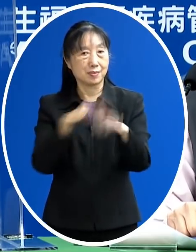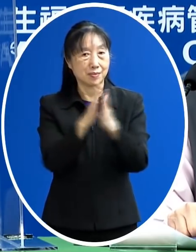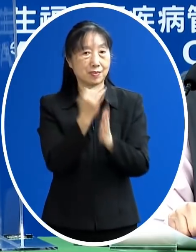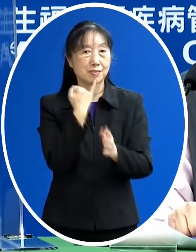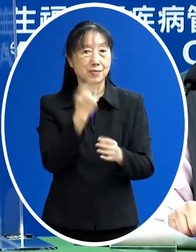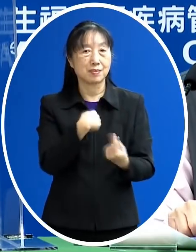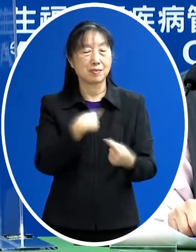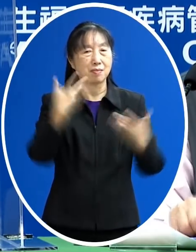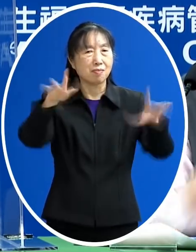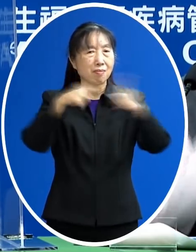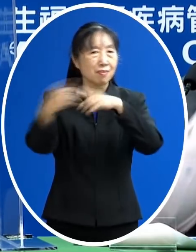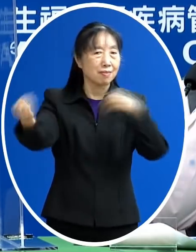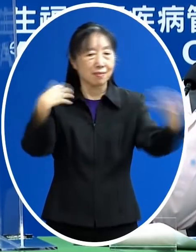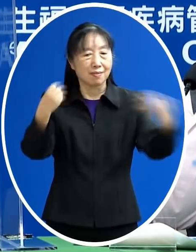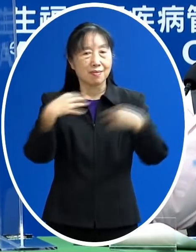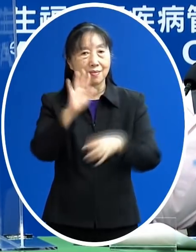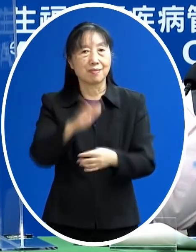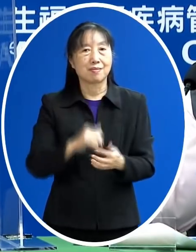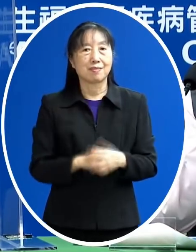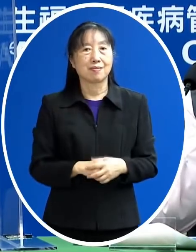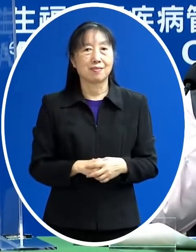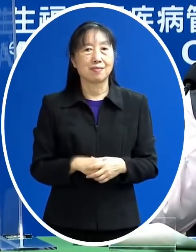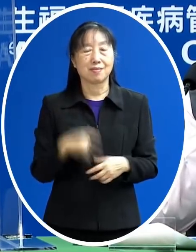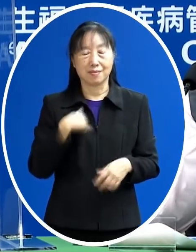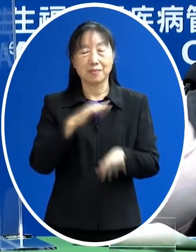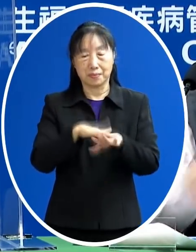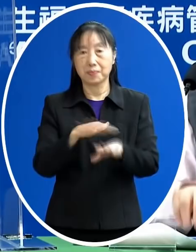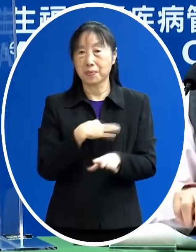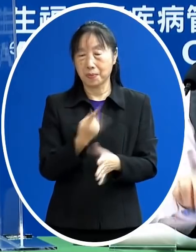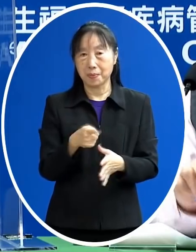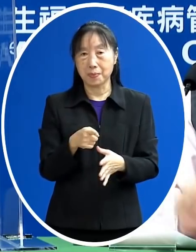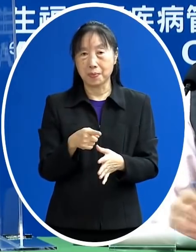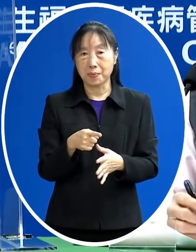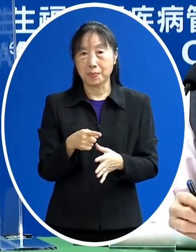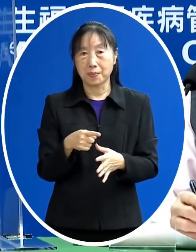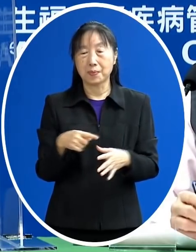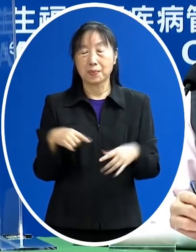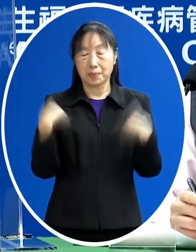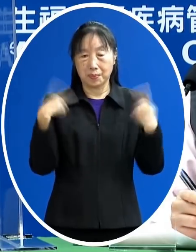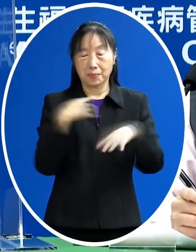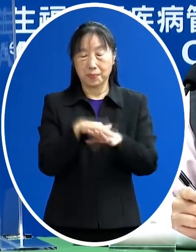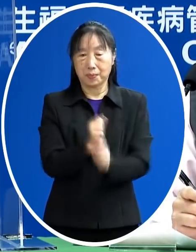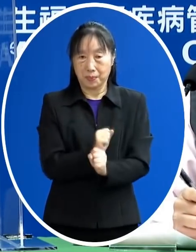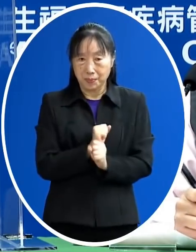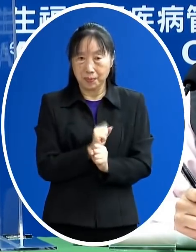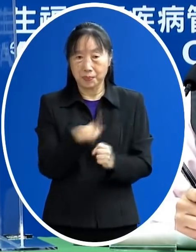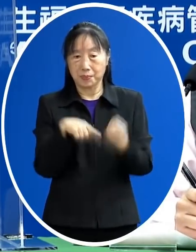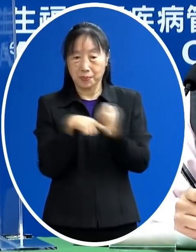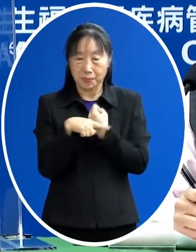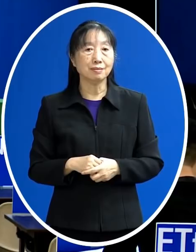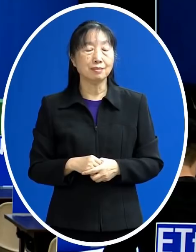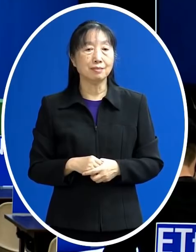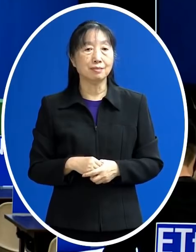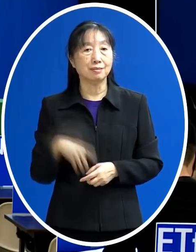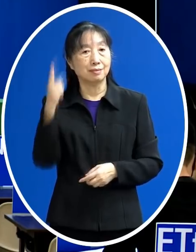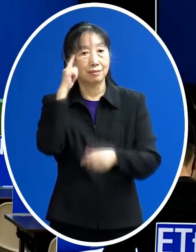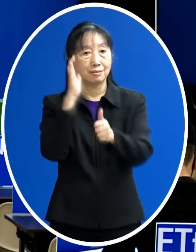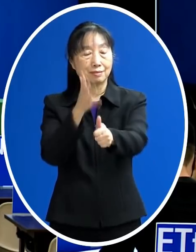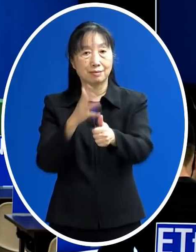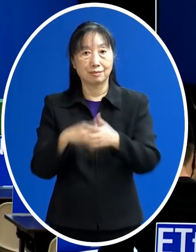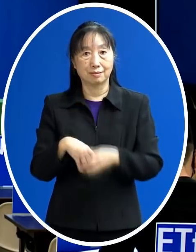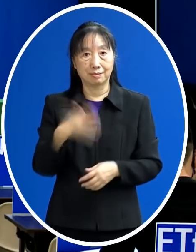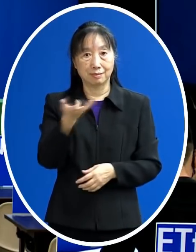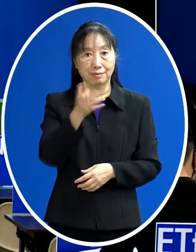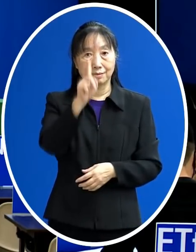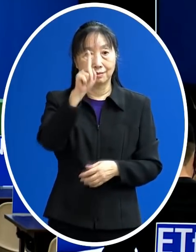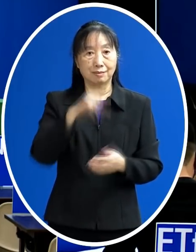多的建议了哈，那我想我们都会审时度势，那做出最好的对策。 我想追问一下，刚刚